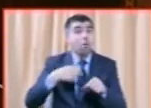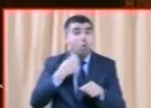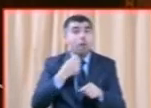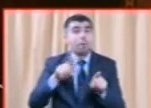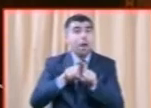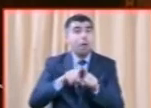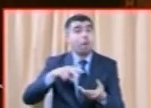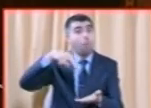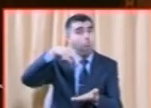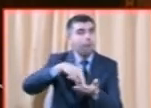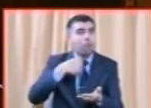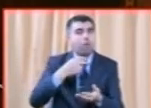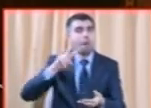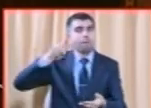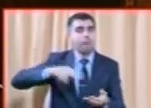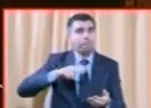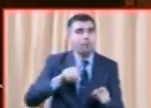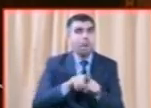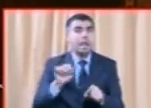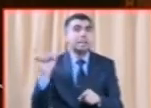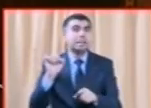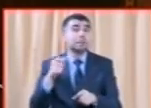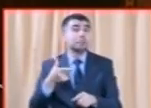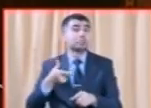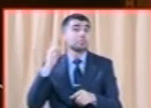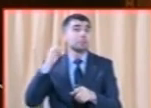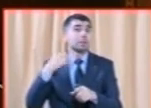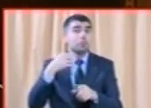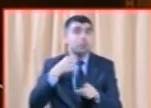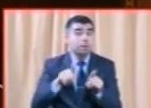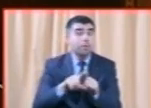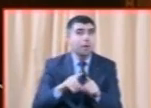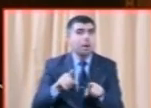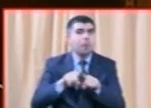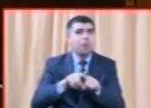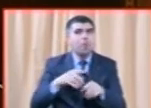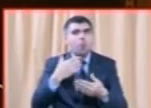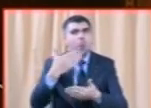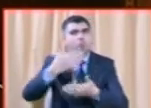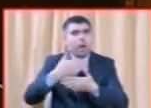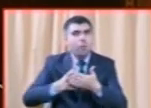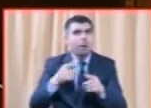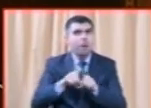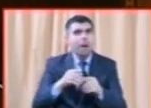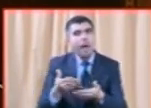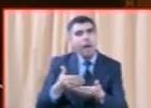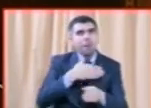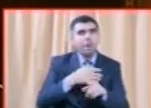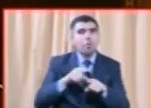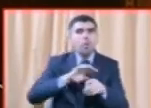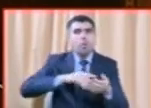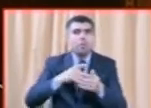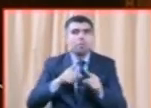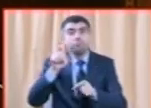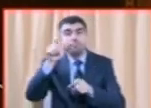في النقباء، والدليل يوم السبت الماضي تم تراجع عن تلك الأجندة التي كانت ستؤدي إلى الإساءة إلى